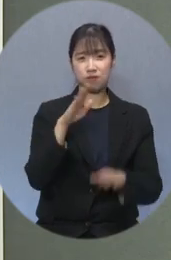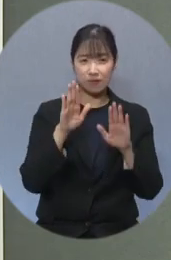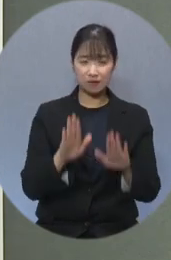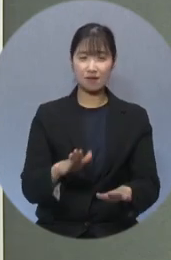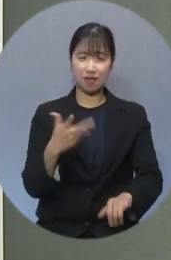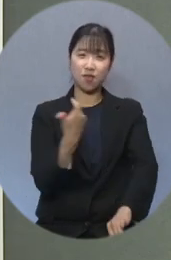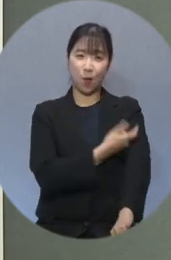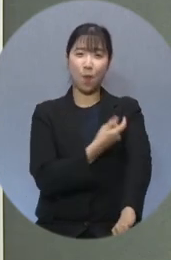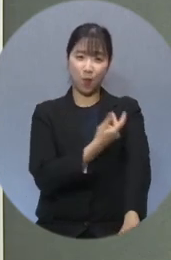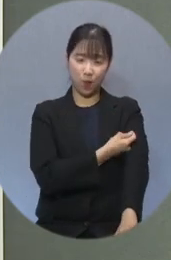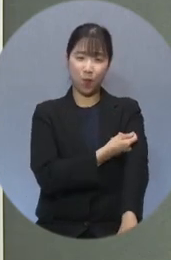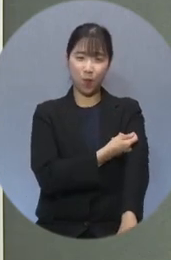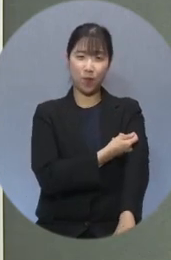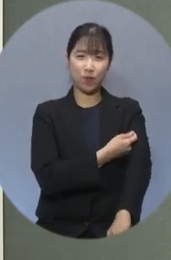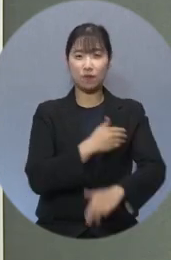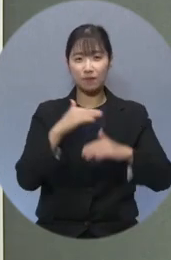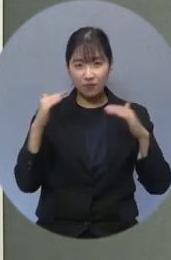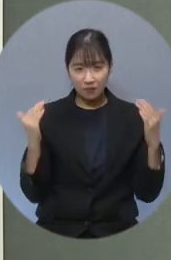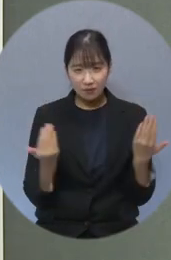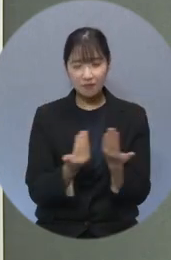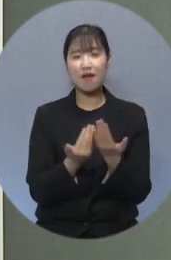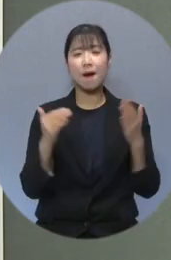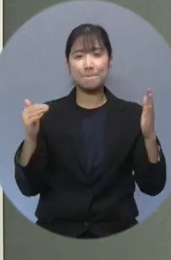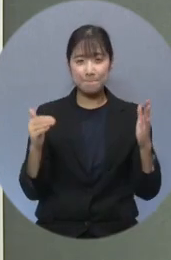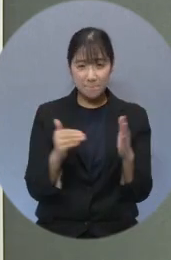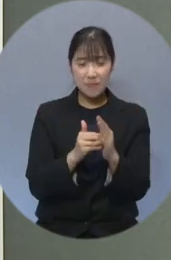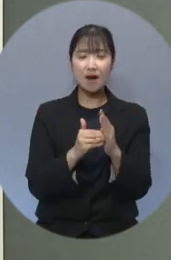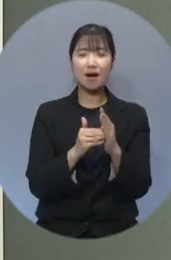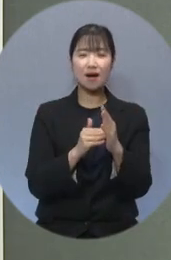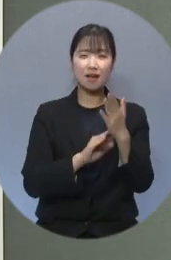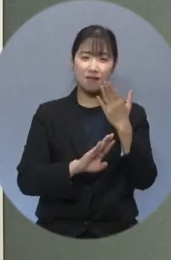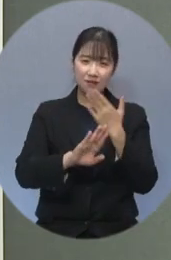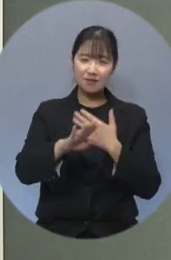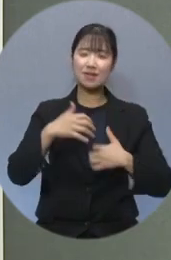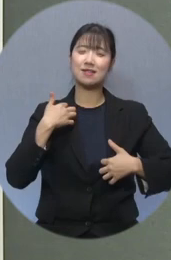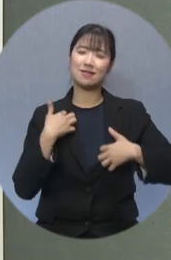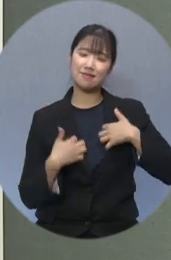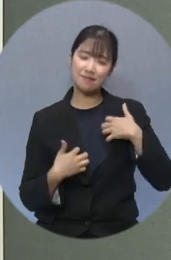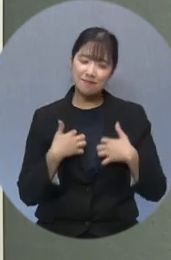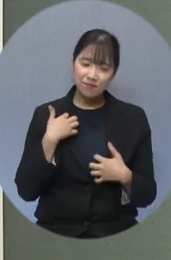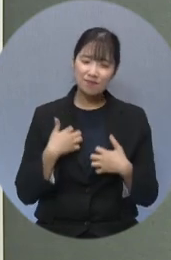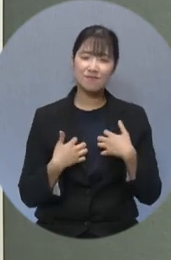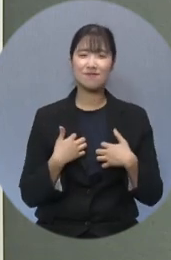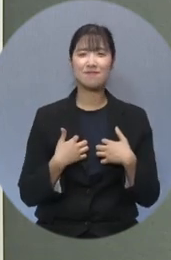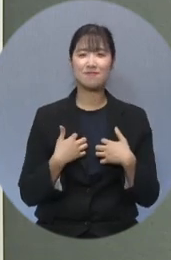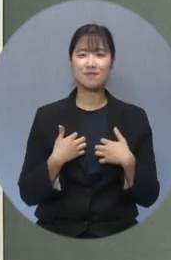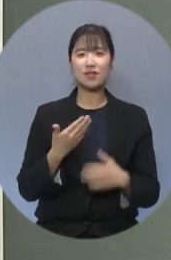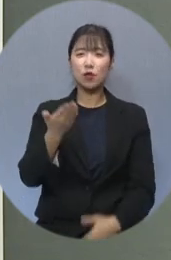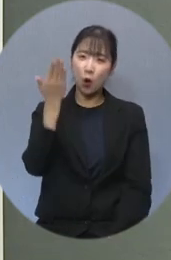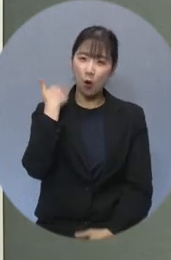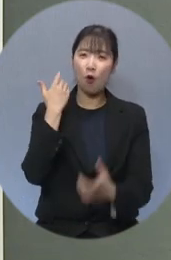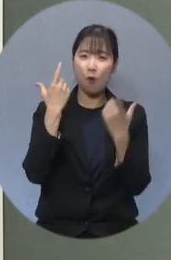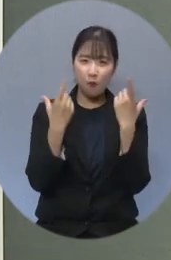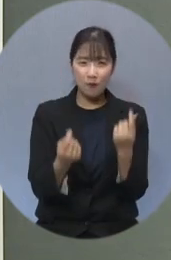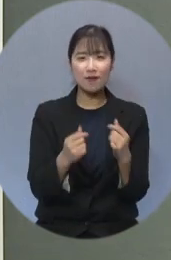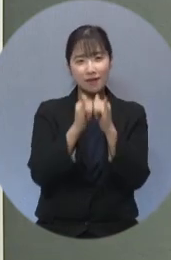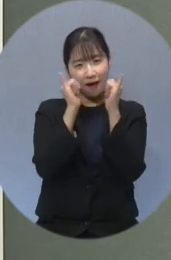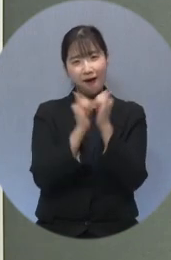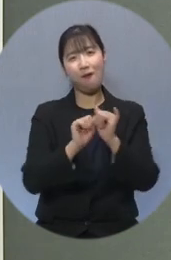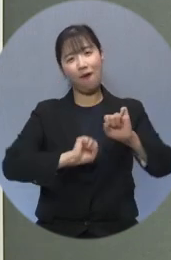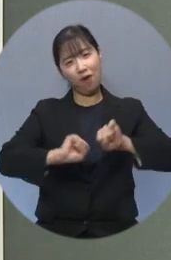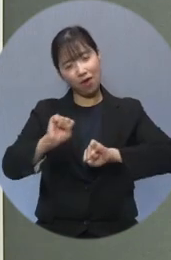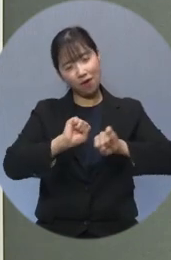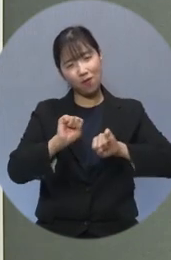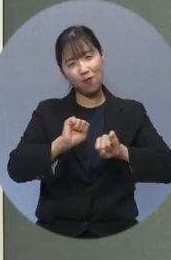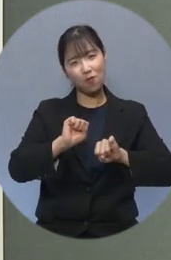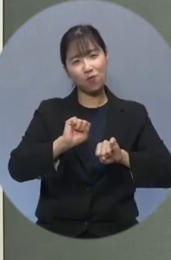백신 접종을 다 하시고 나면은 또 기쁜 마음으로 또 종전과 같이 사회활동을